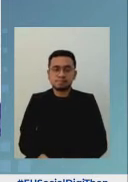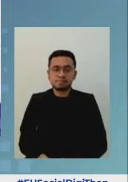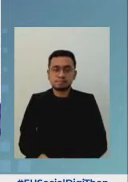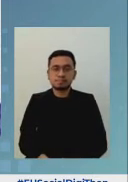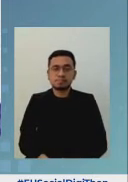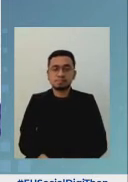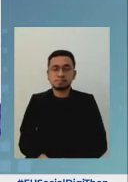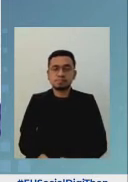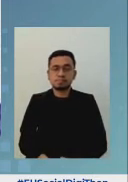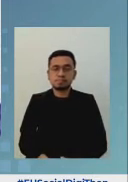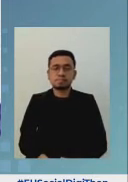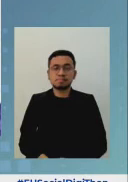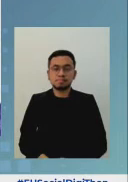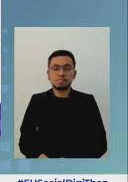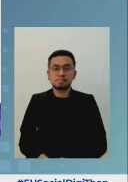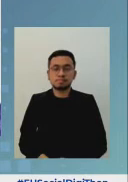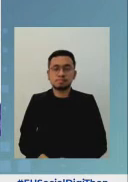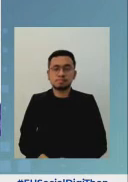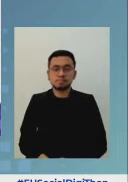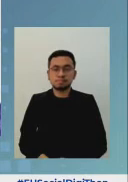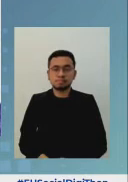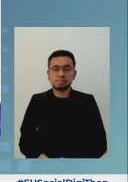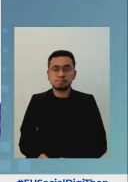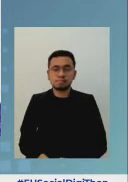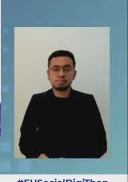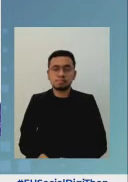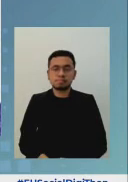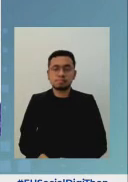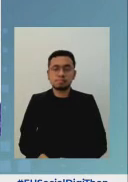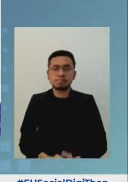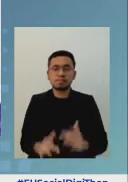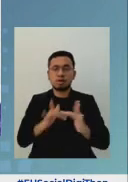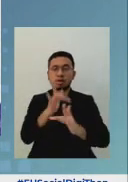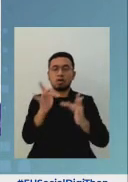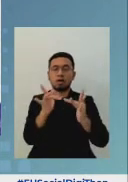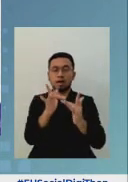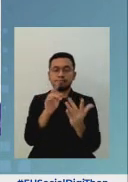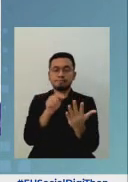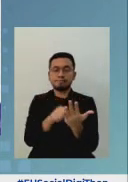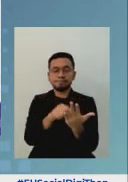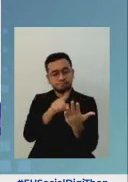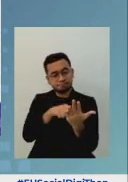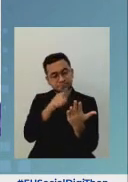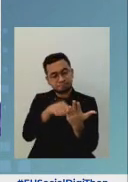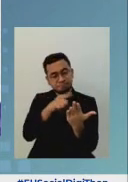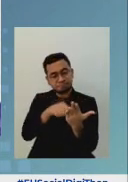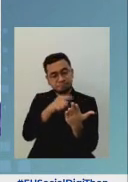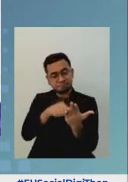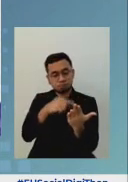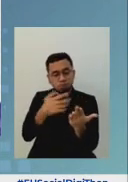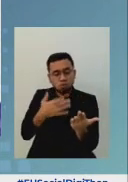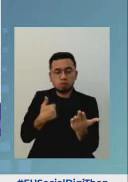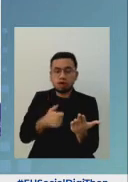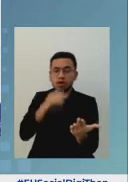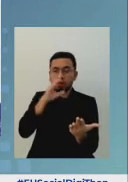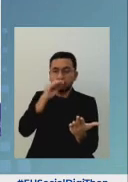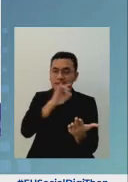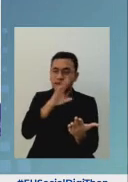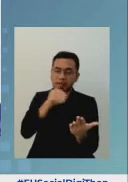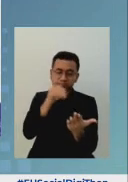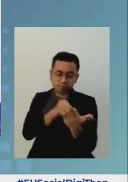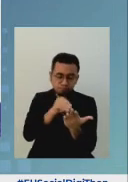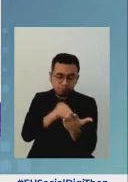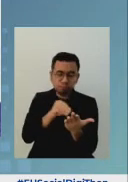informasi, tetapi itu juga berarti terbuka terhadap berbagai kemungkinan penyalahgunaan atau perilaku salah. Bagaimana